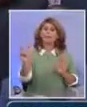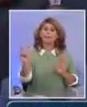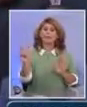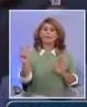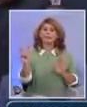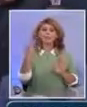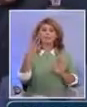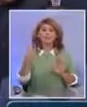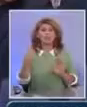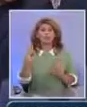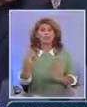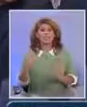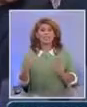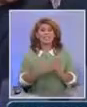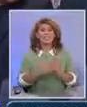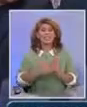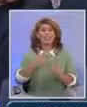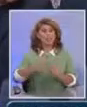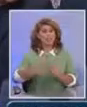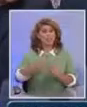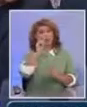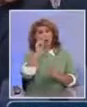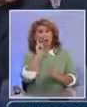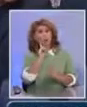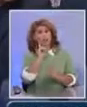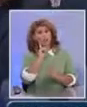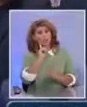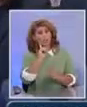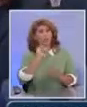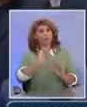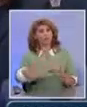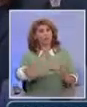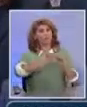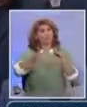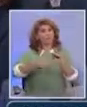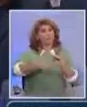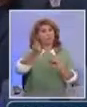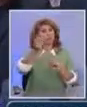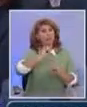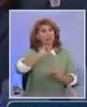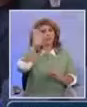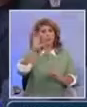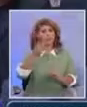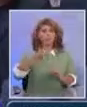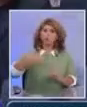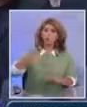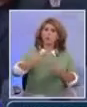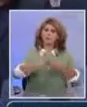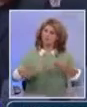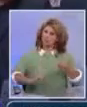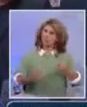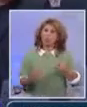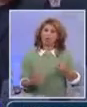τις 430.000 Ελλήνων και Ελληνίδων οι οποίοι έχουν μεταναστεύσει στο εξωτερικό, οι περισσότεροι